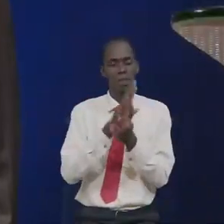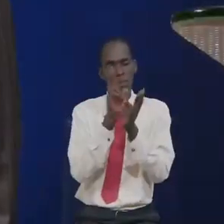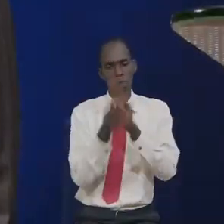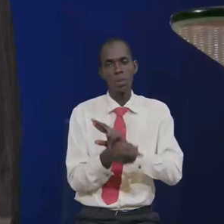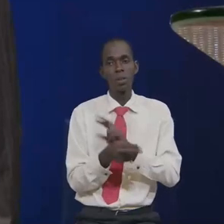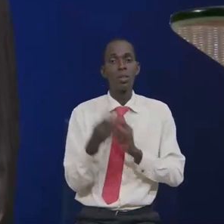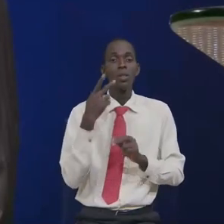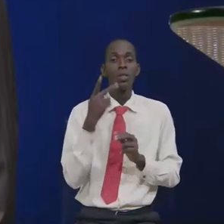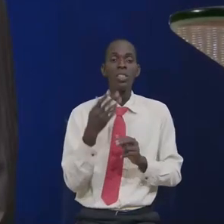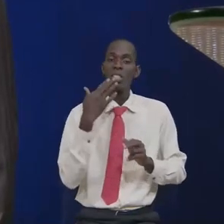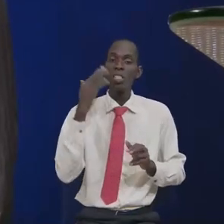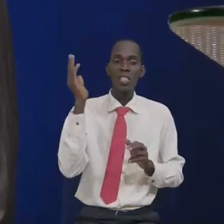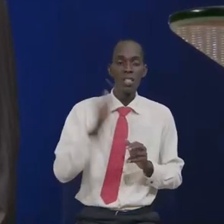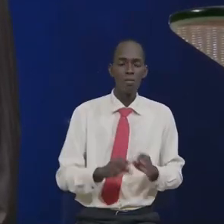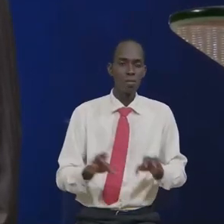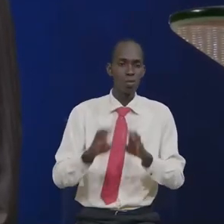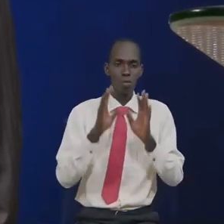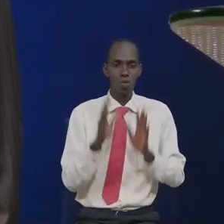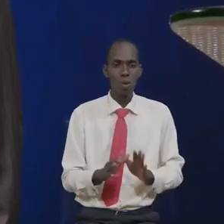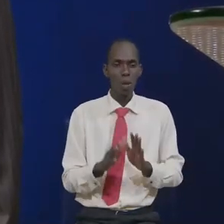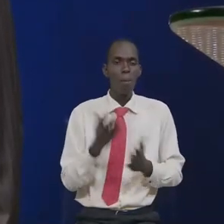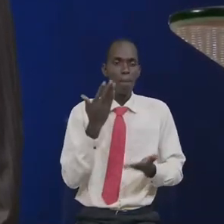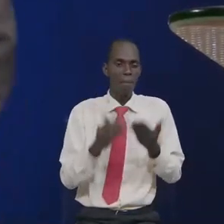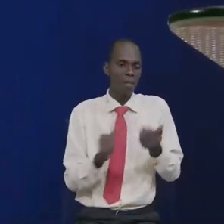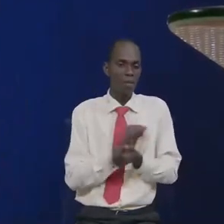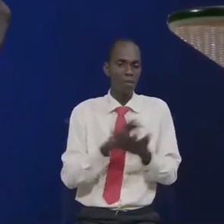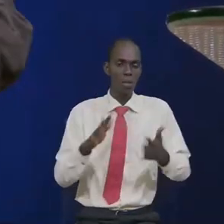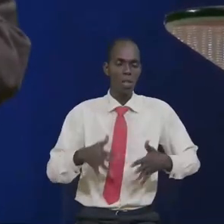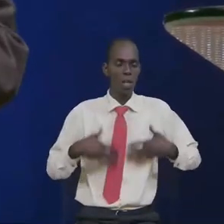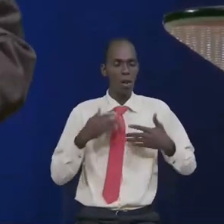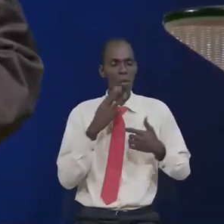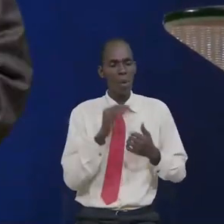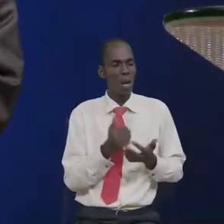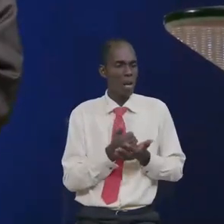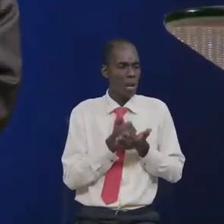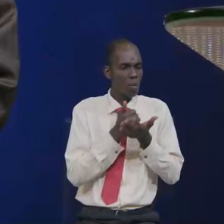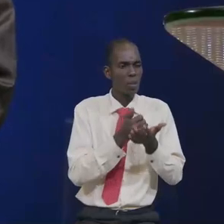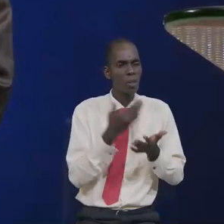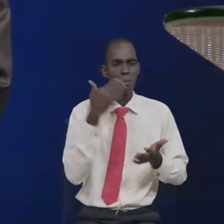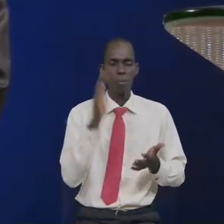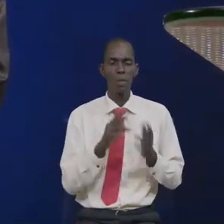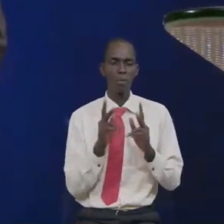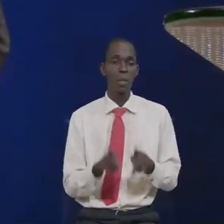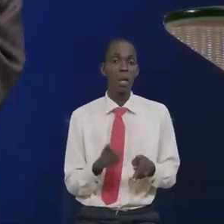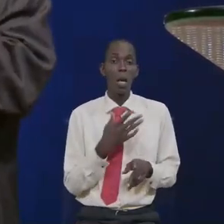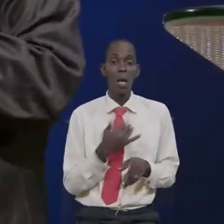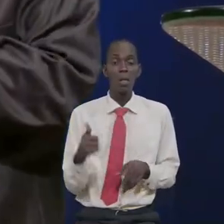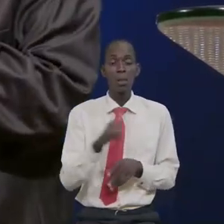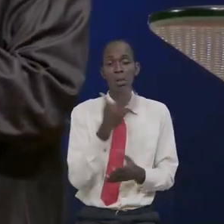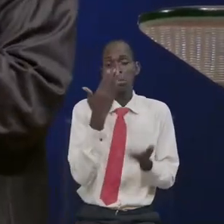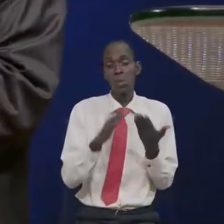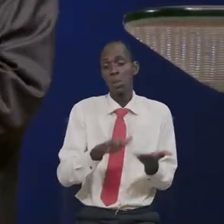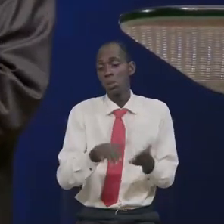vie en aidant les méchants. Ils pourraient même mourir avant leur temps et aller en